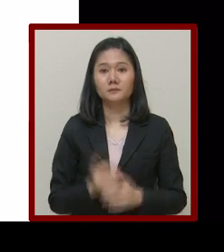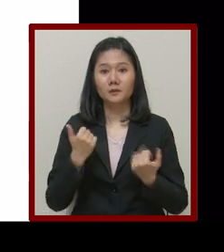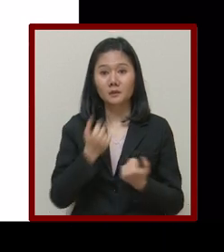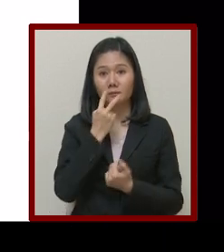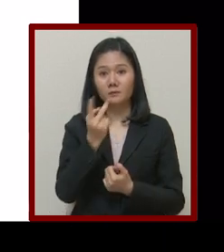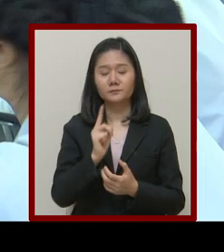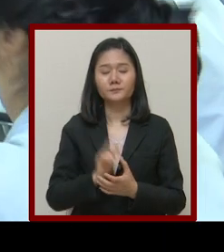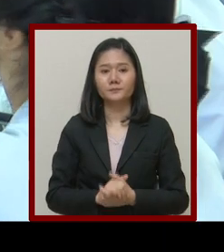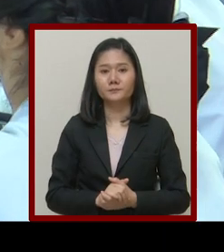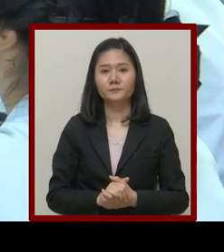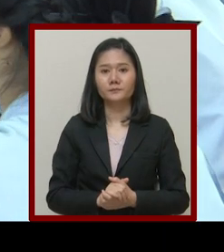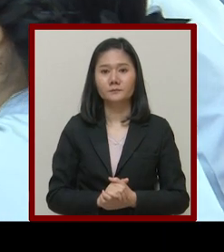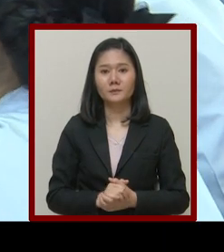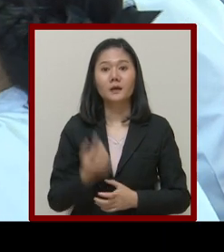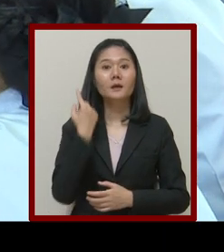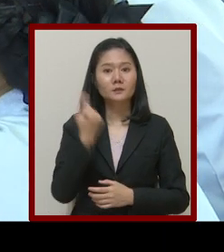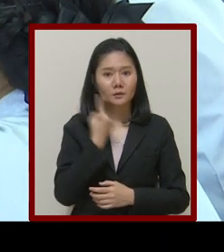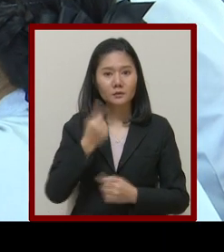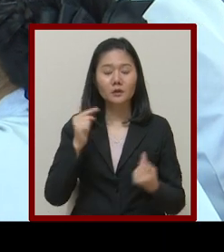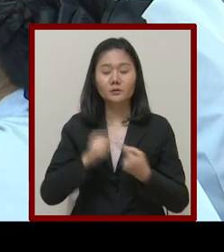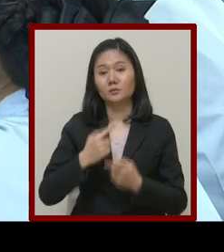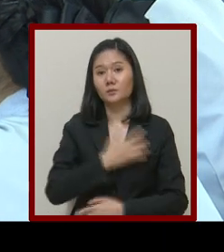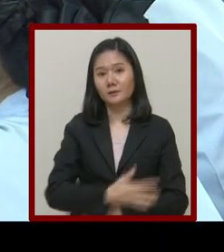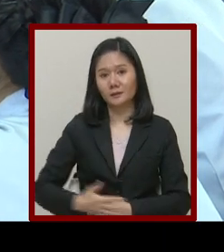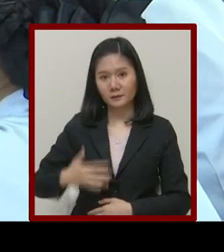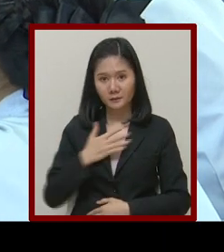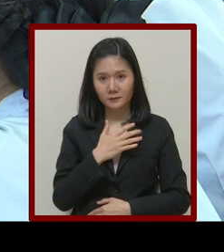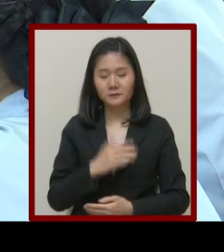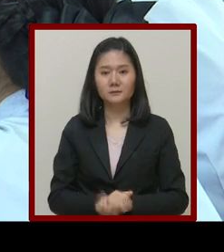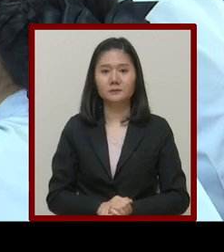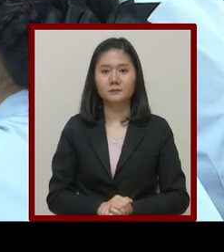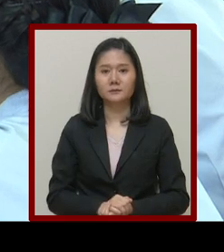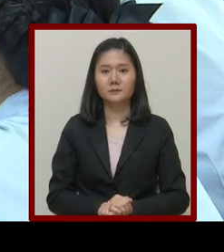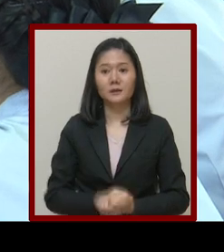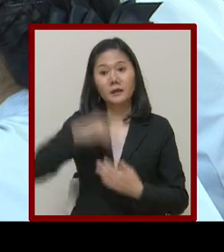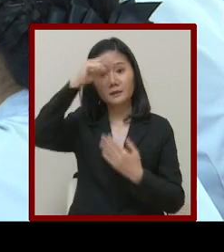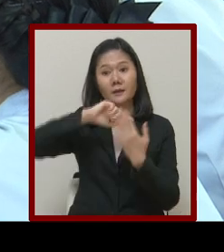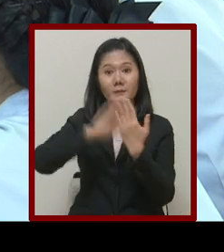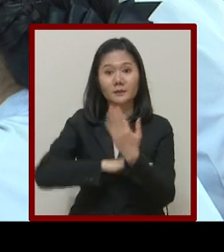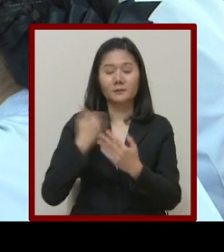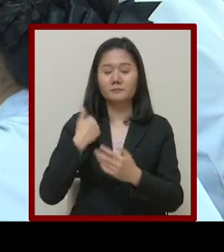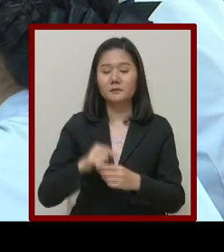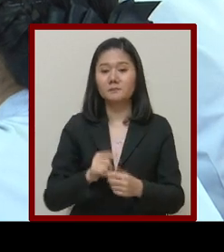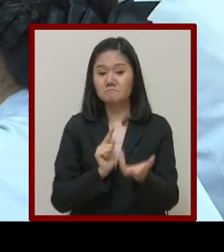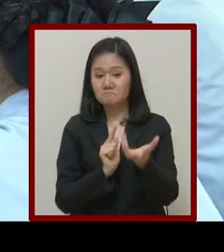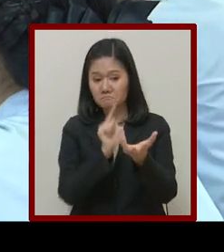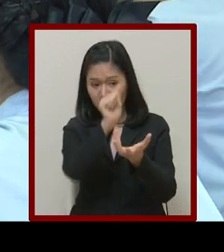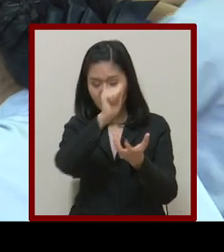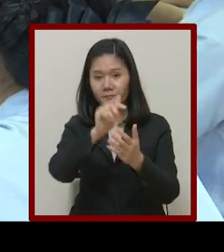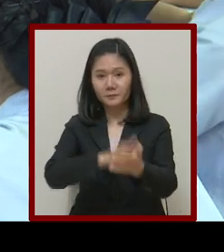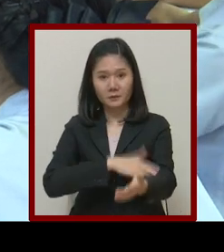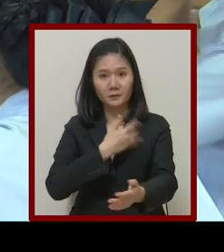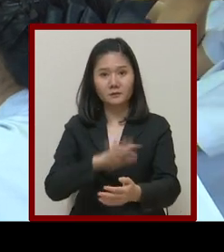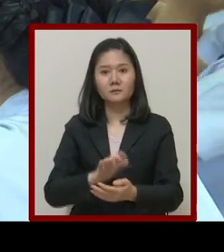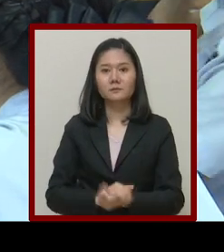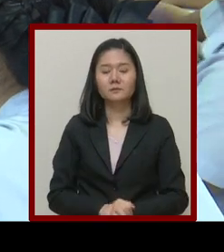นี้มาดูนะคะว่าการท่องเที่ยวเชิงสุขภาพ ในประเทศไทยเนี่ยมีจุดเด่นจริงๆแล้วมีจุดเด่นมานานแ